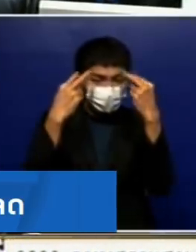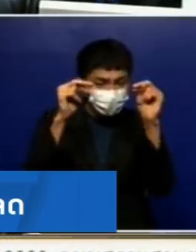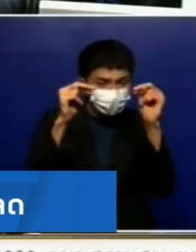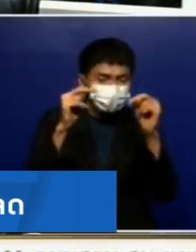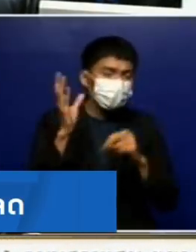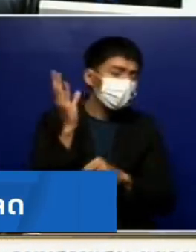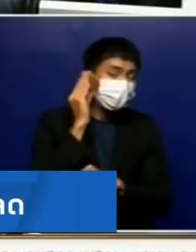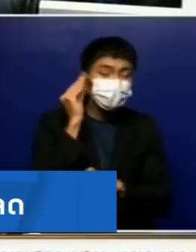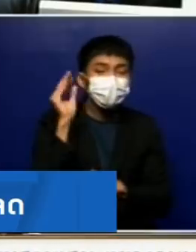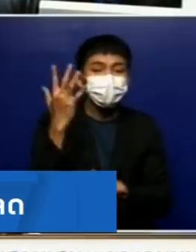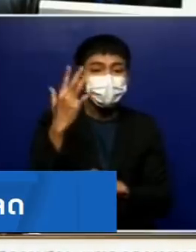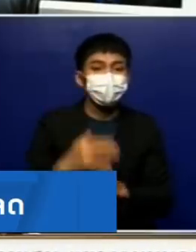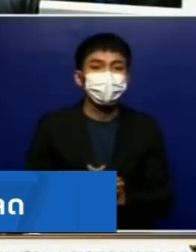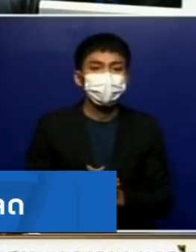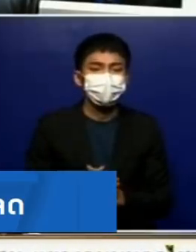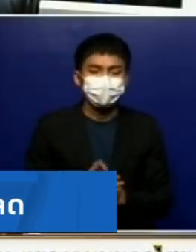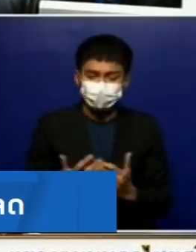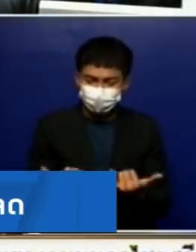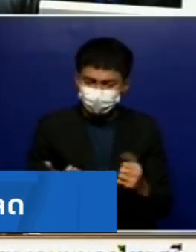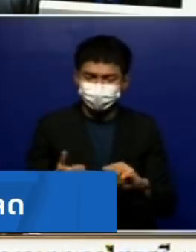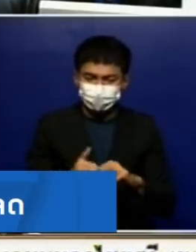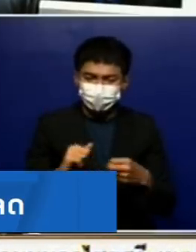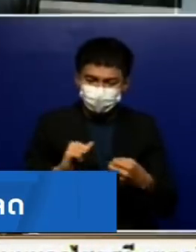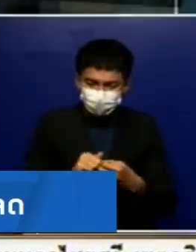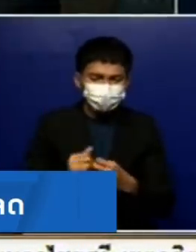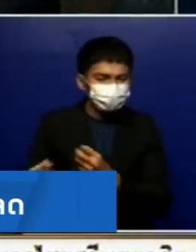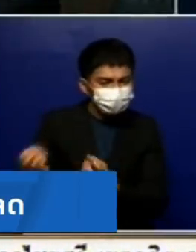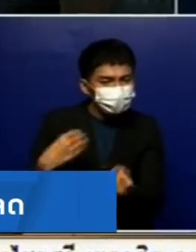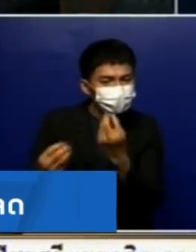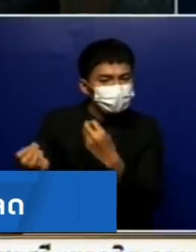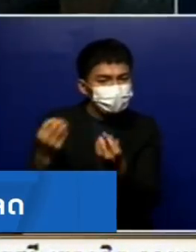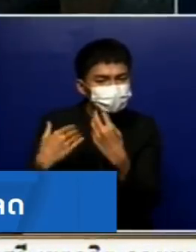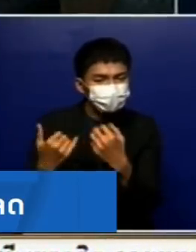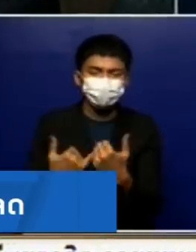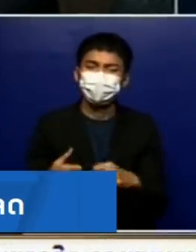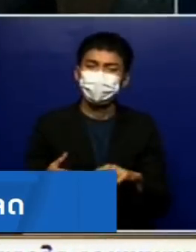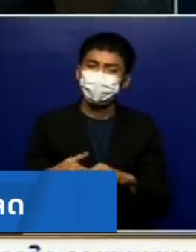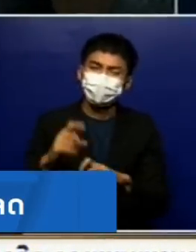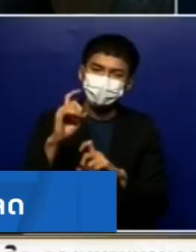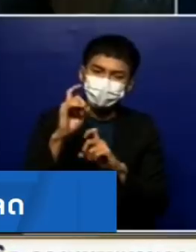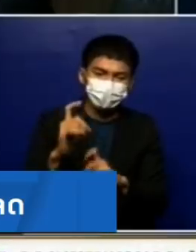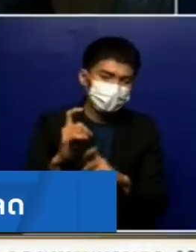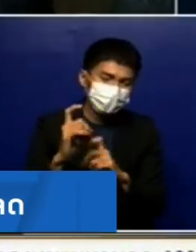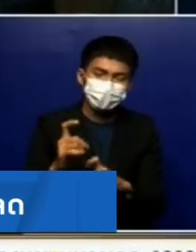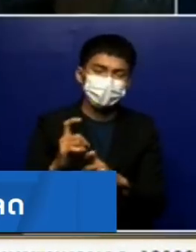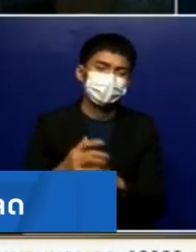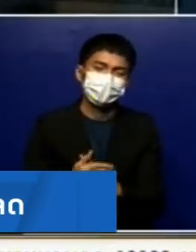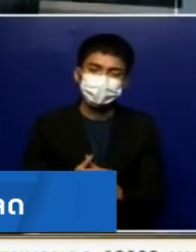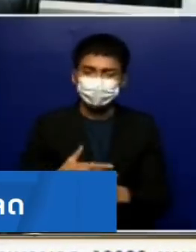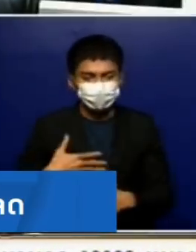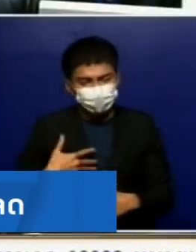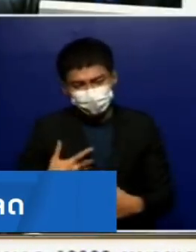ปเสมอๆว่าในขณะนี้เนี่ยเราอยู่ในสภาพที่เลวร้ายที่สุดผมก็ไม่เข้าใจ